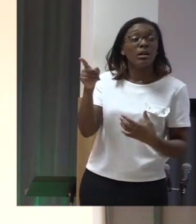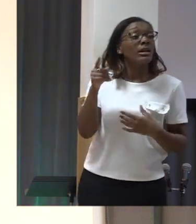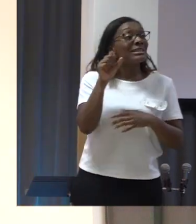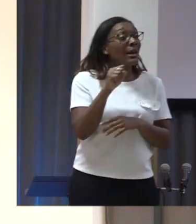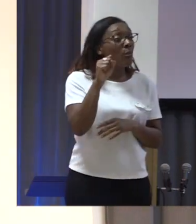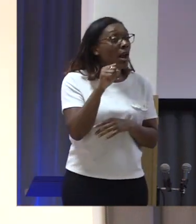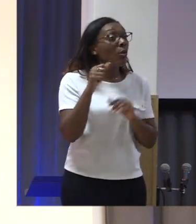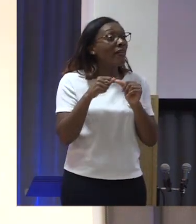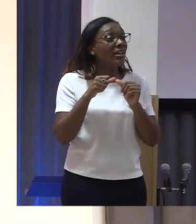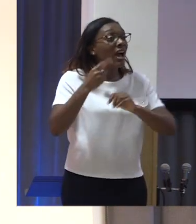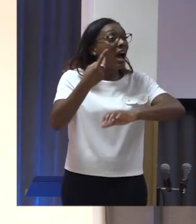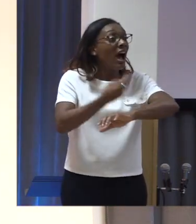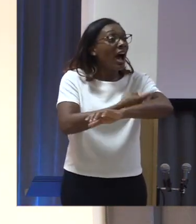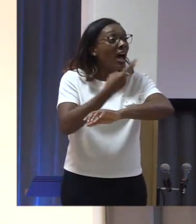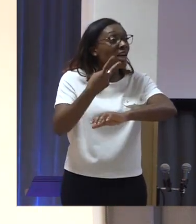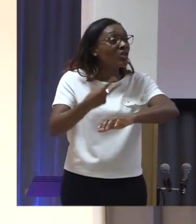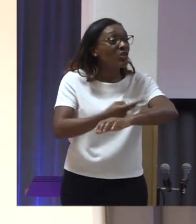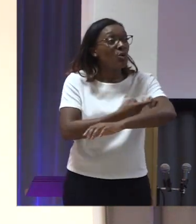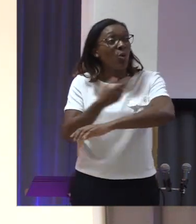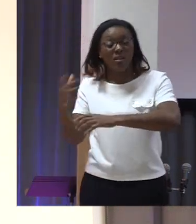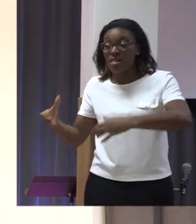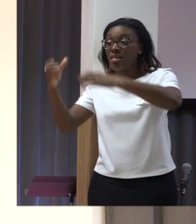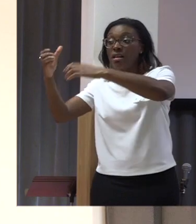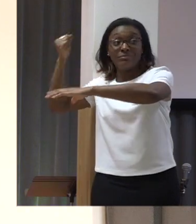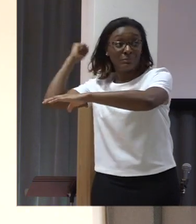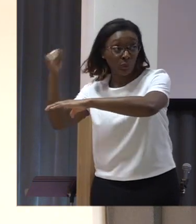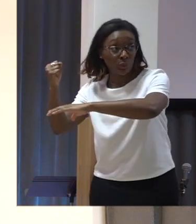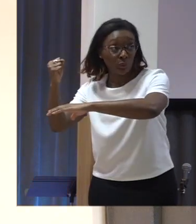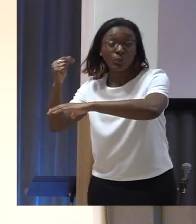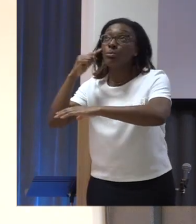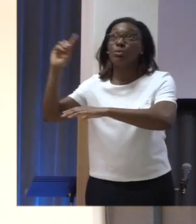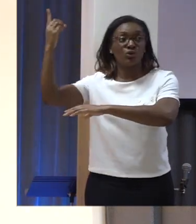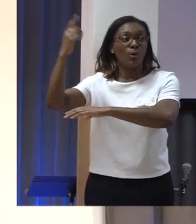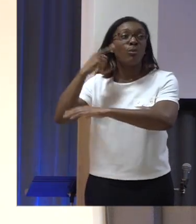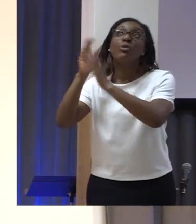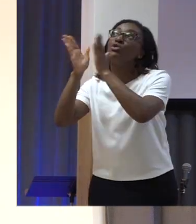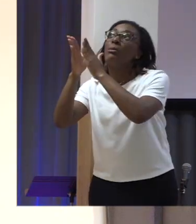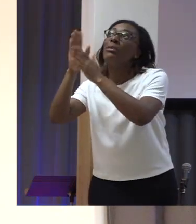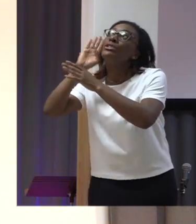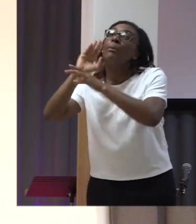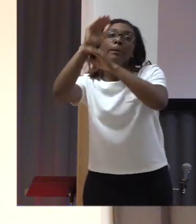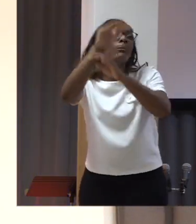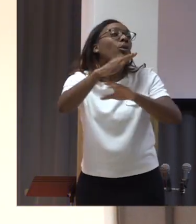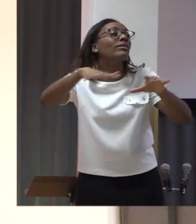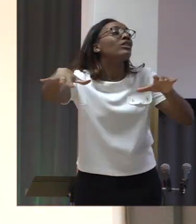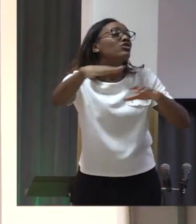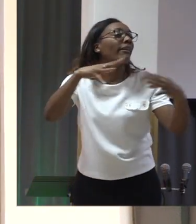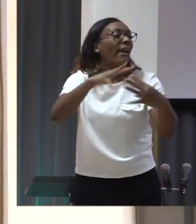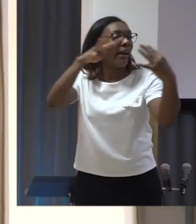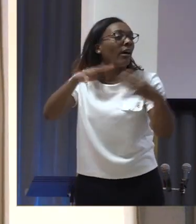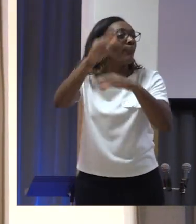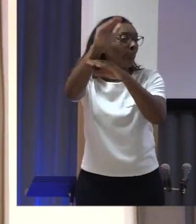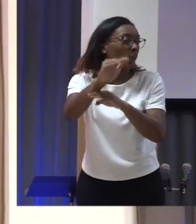Il va intercéder en leur faveur. Et ça, cette fonction était relevée. C'était une fonction